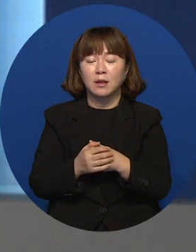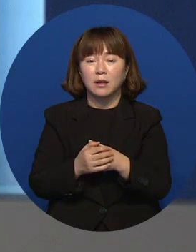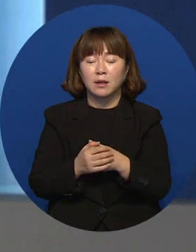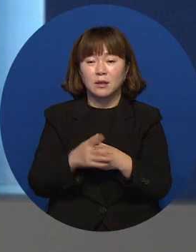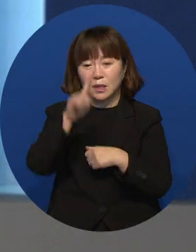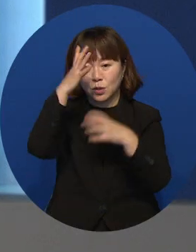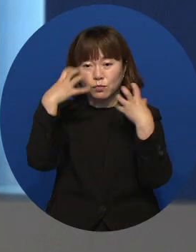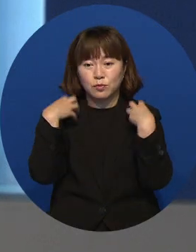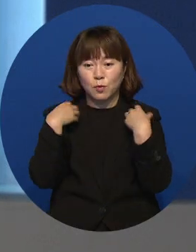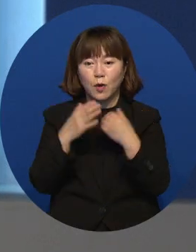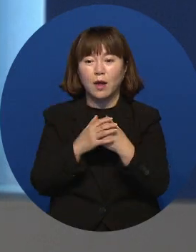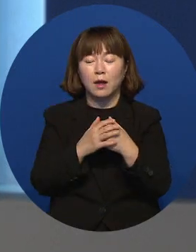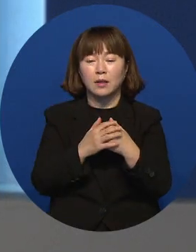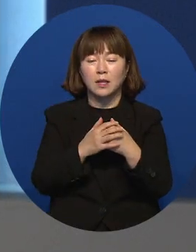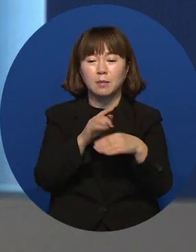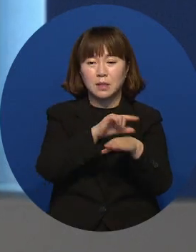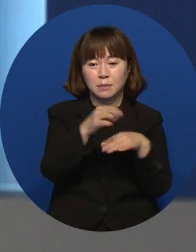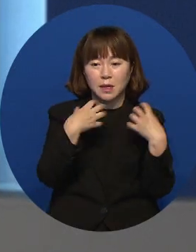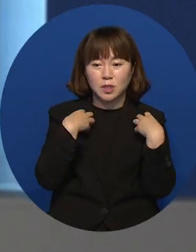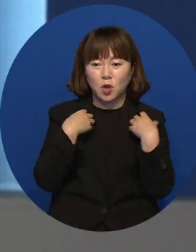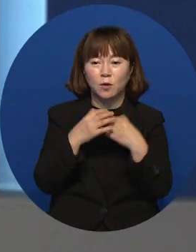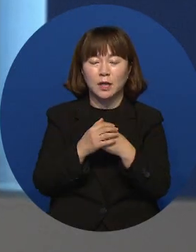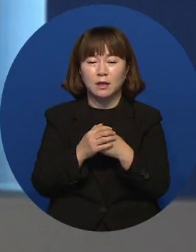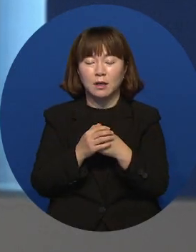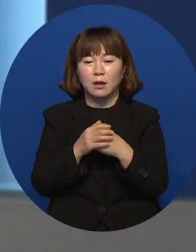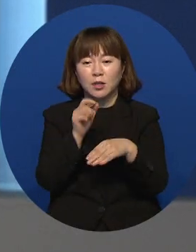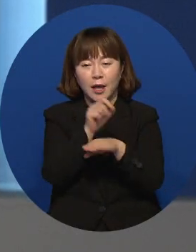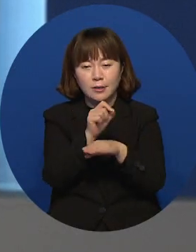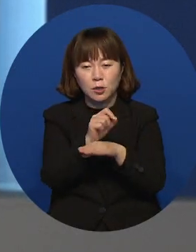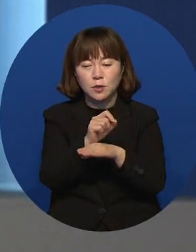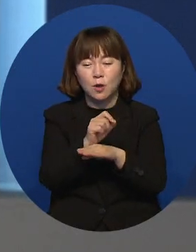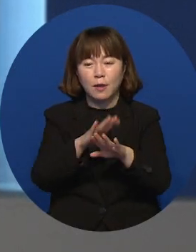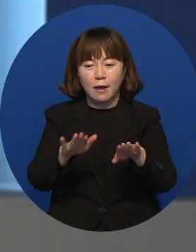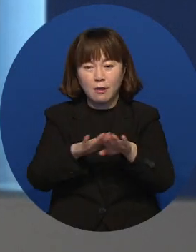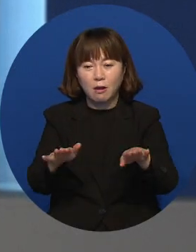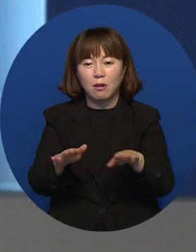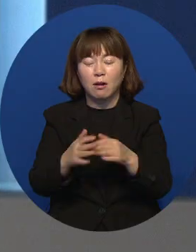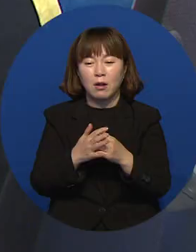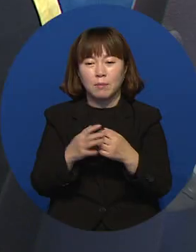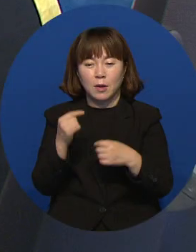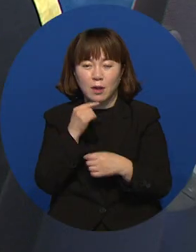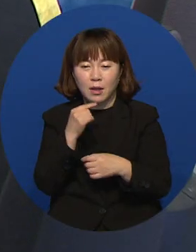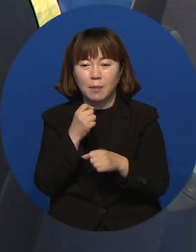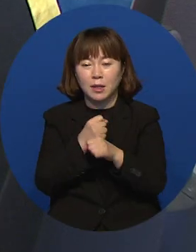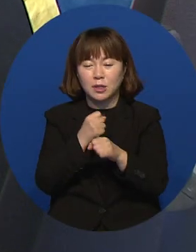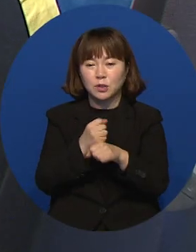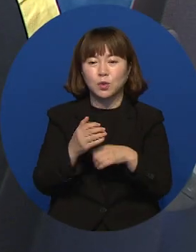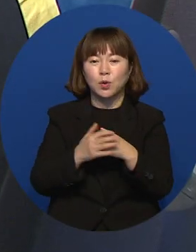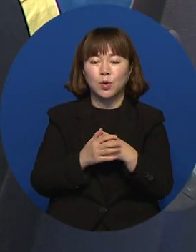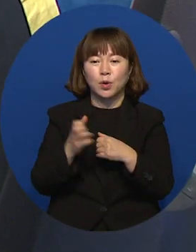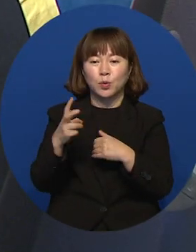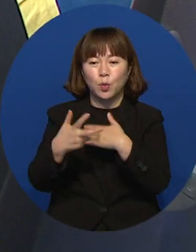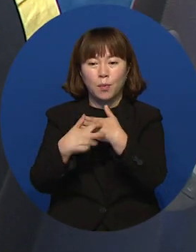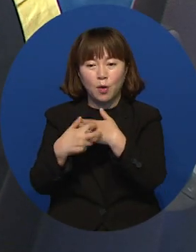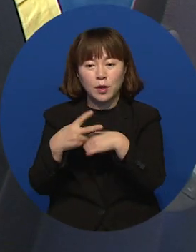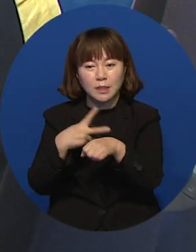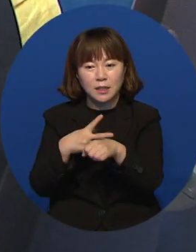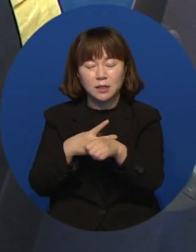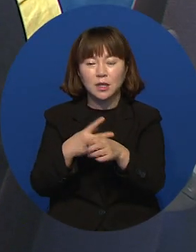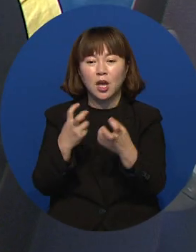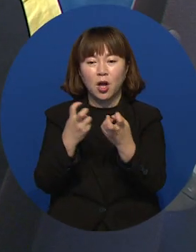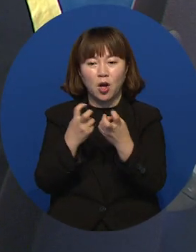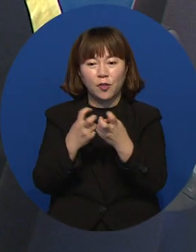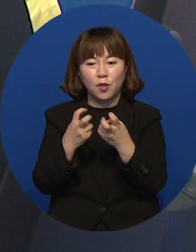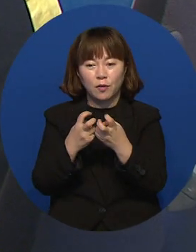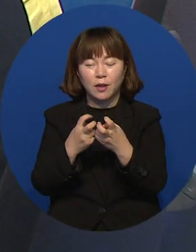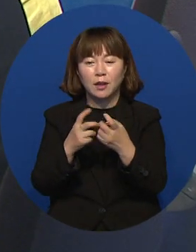강력한 어떤 행정적 또 지도 필요하고 여기에 의료인들이 얼만큼 협력할 것이냐 그리고 그 협력체계를 어떻게